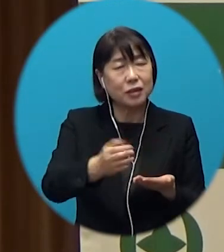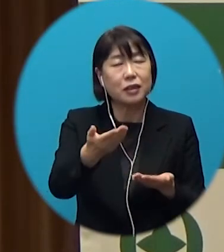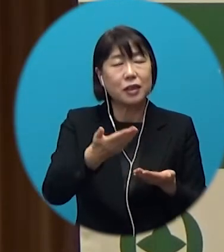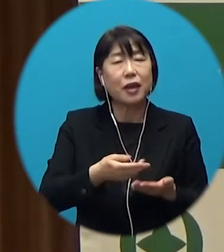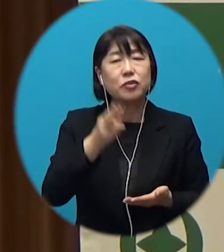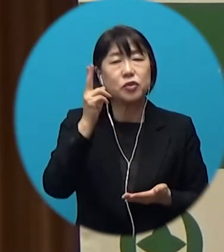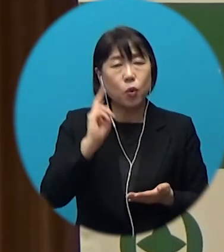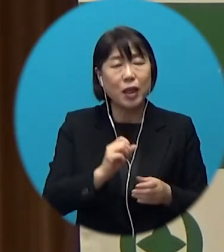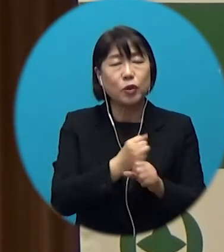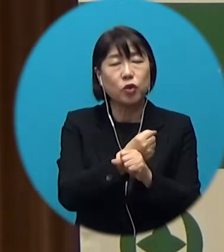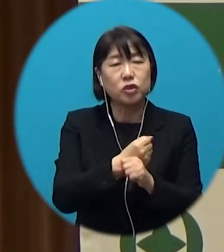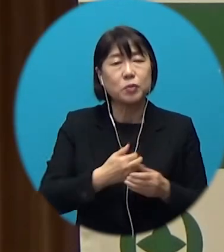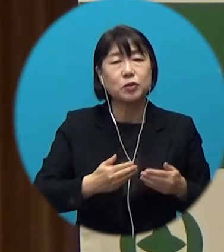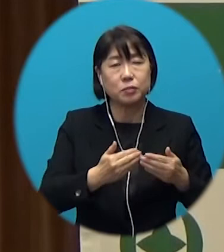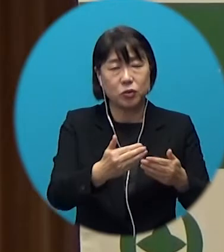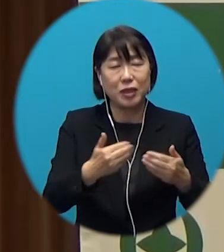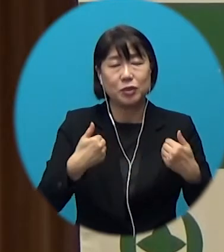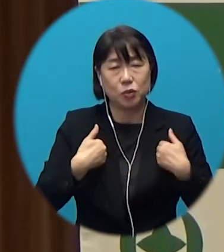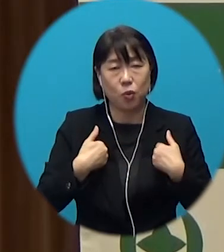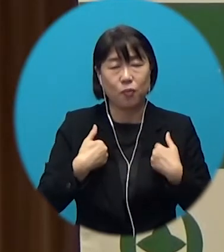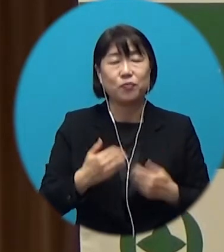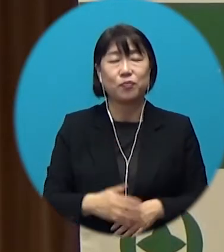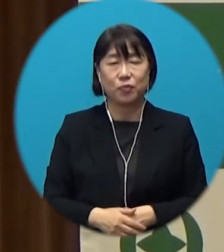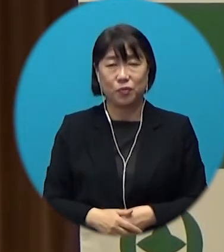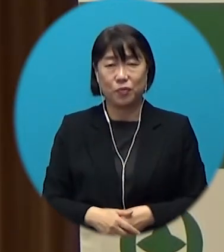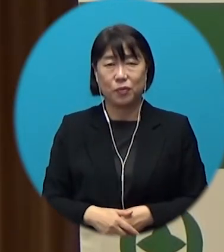進めていただければいけないというふうに思います。